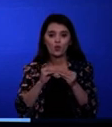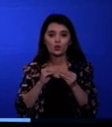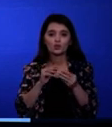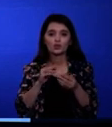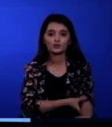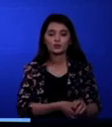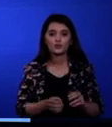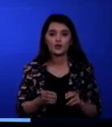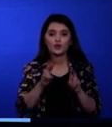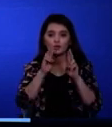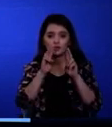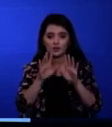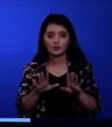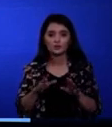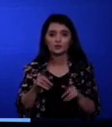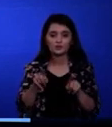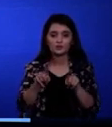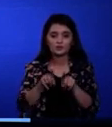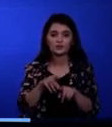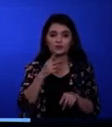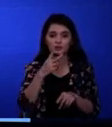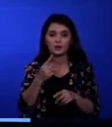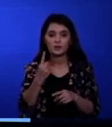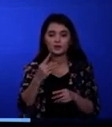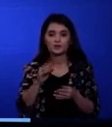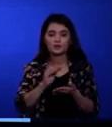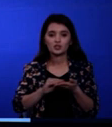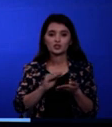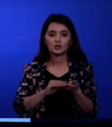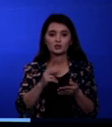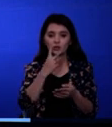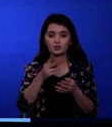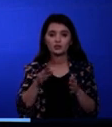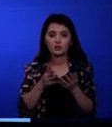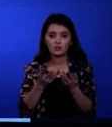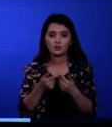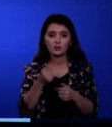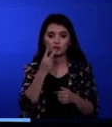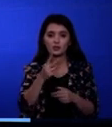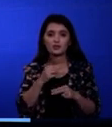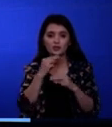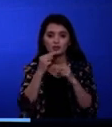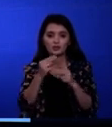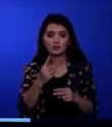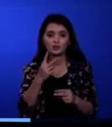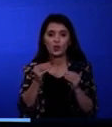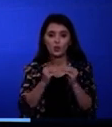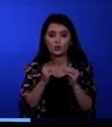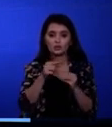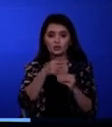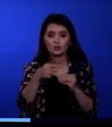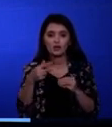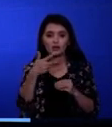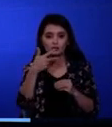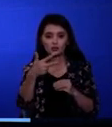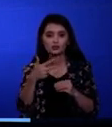ko'rinishida ifodalang. Namuna sifatida sizga birini ishlab ko'rsataman. E'tibor qiling. 10 dan 3. Buni